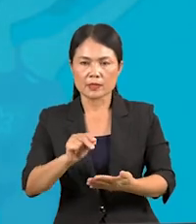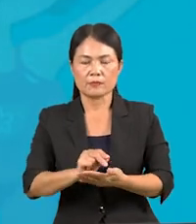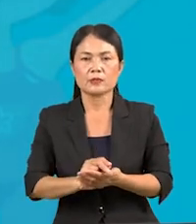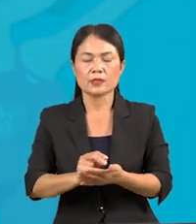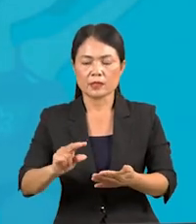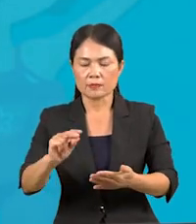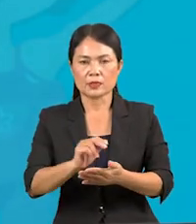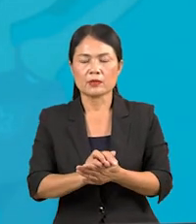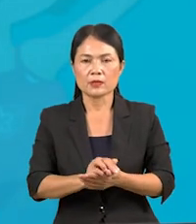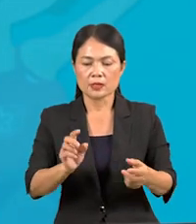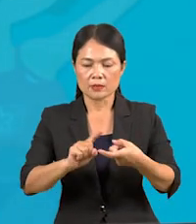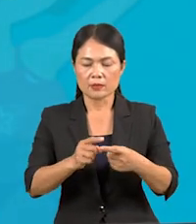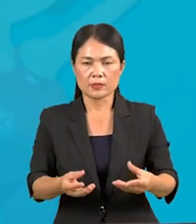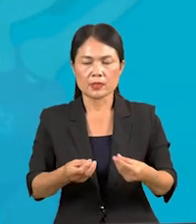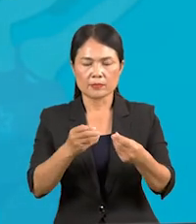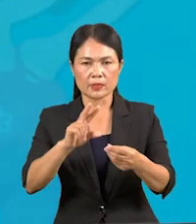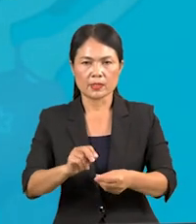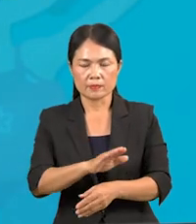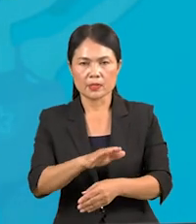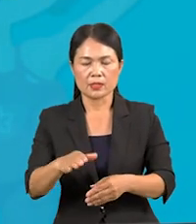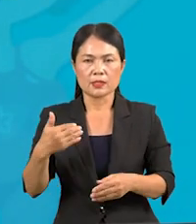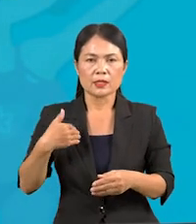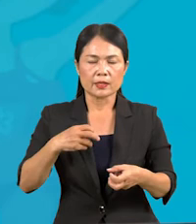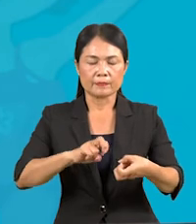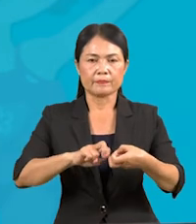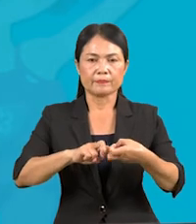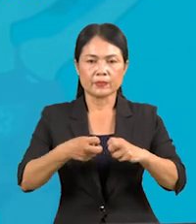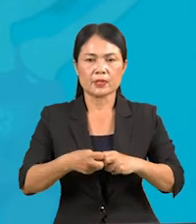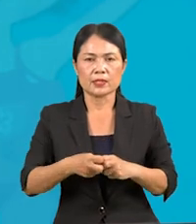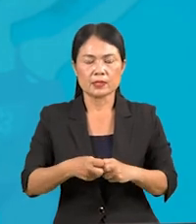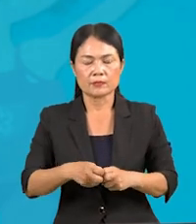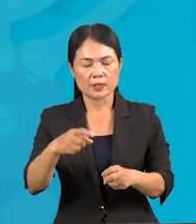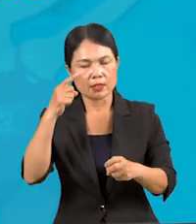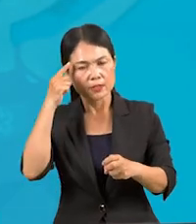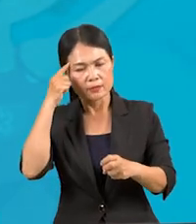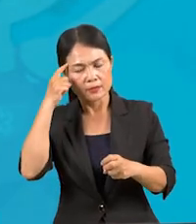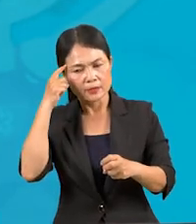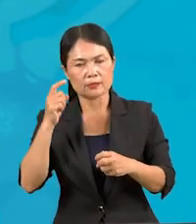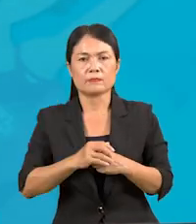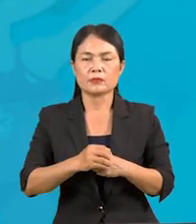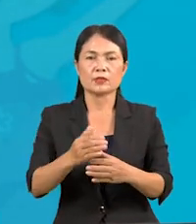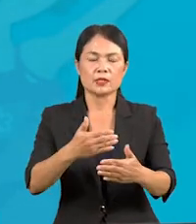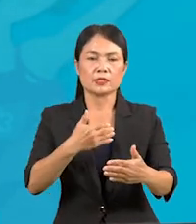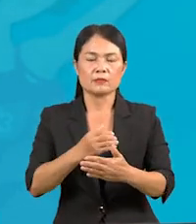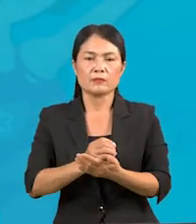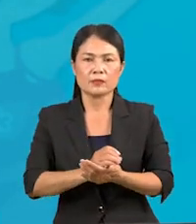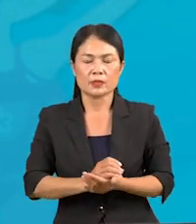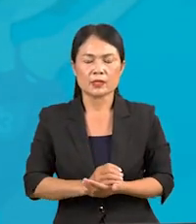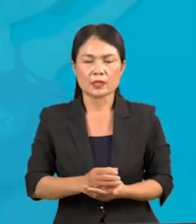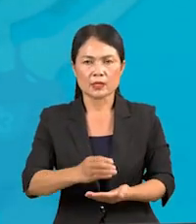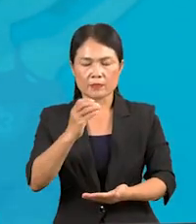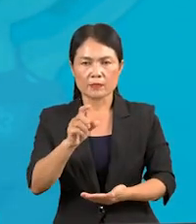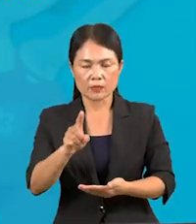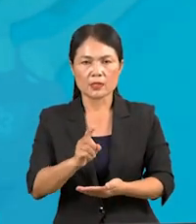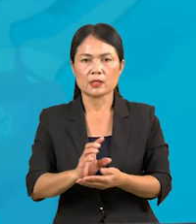ហើយឲ្យមិត្តភ័ក្តិគៀបឲ្យចំពោះកុមារមានបញ្ហាសតិបញ្ញាប្រើកៅមួយនិ